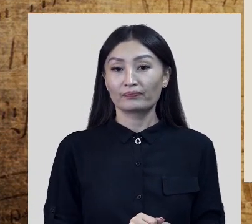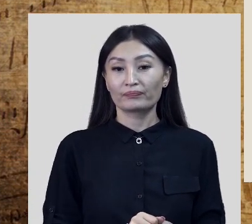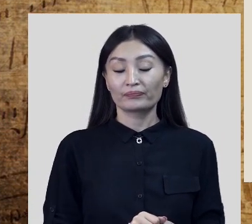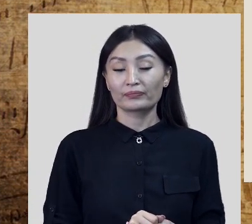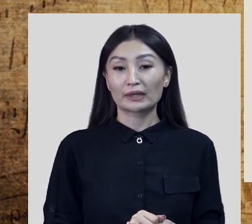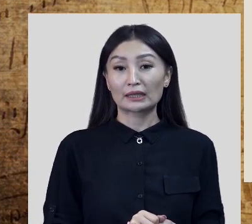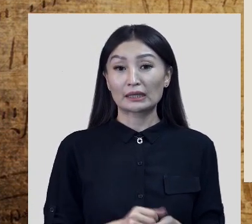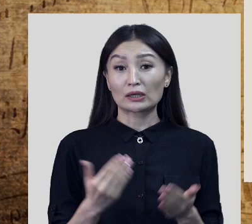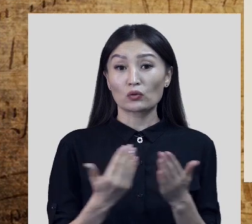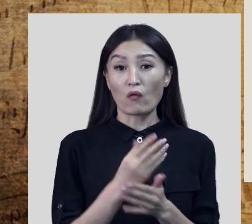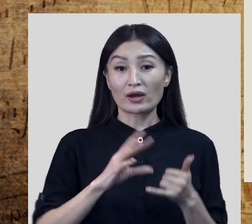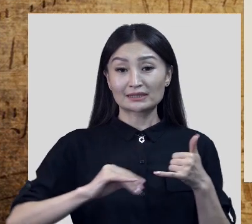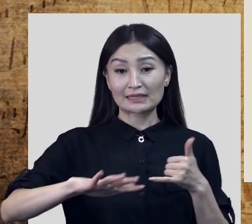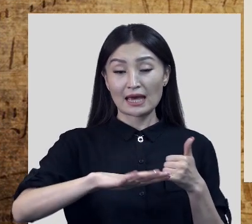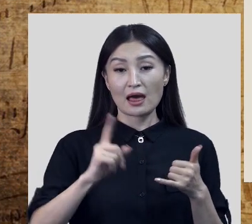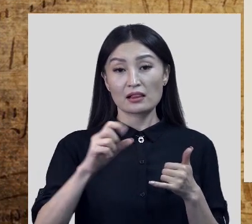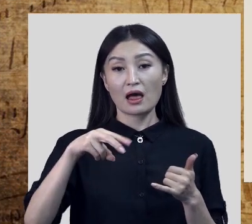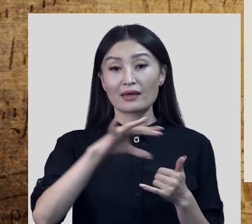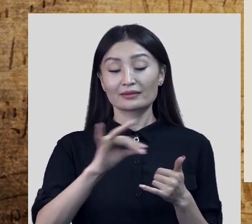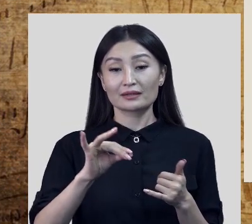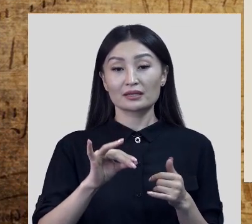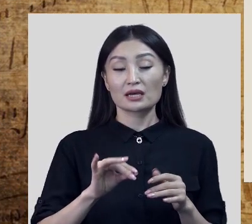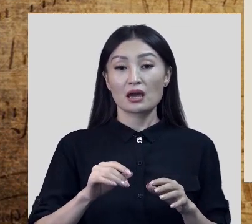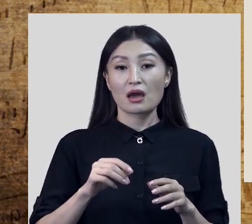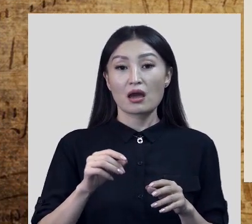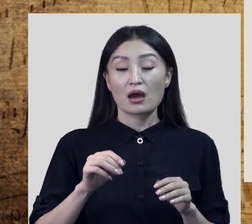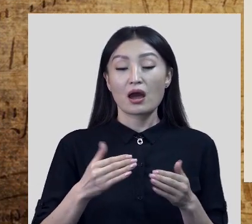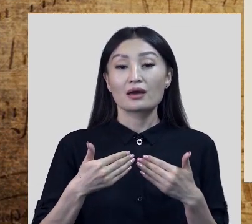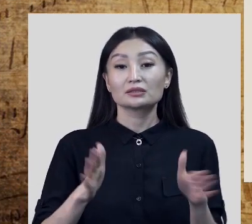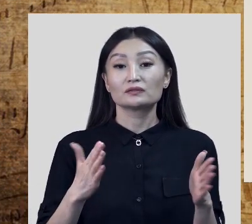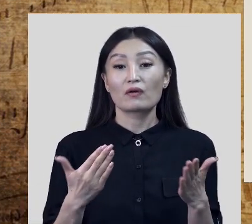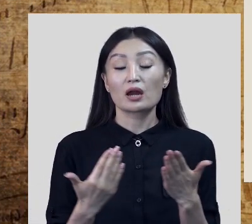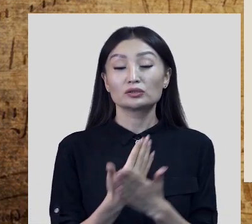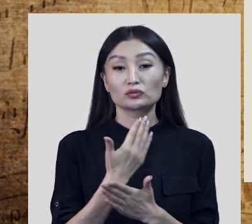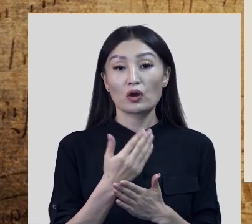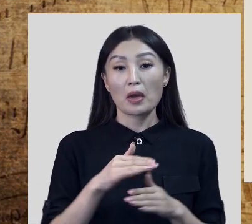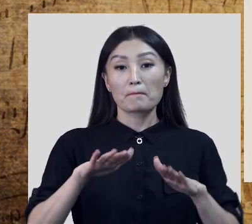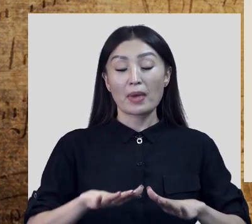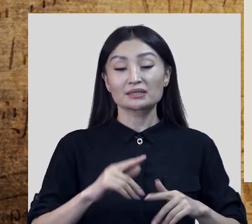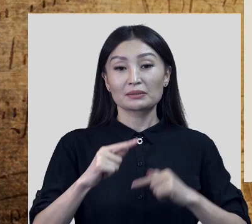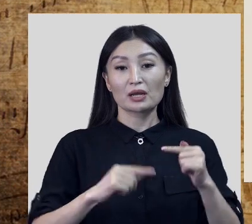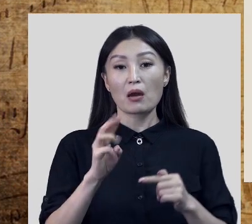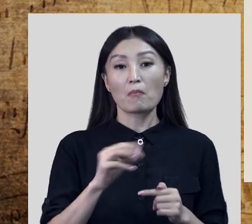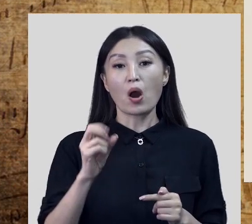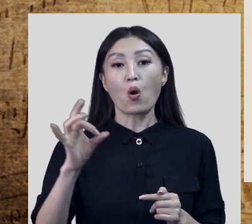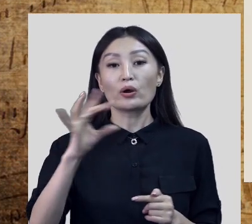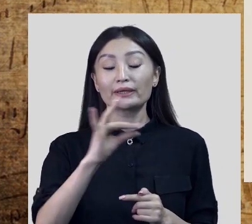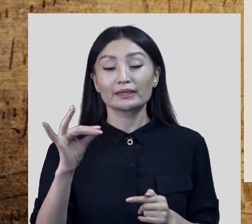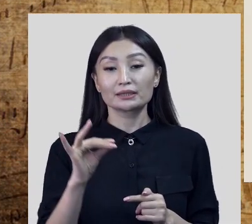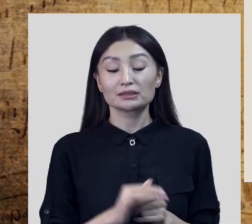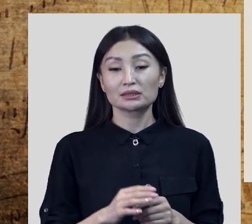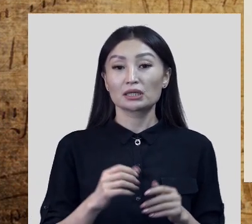в новой зеландии которая осваивалась почти одновременно с австралии местные племена маори оказались захватчикам